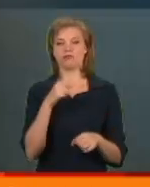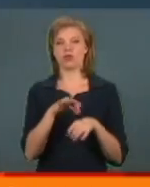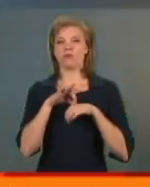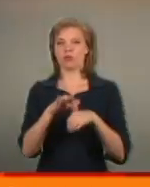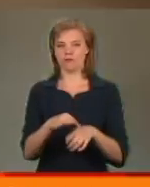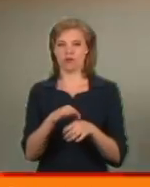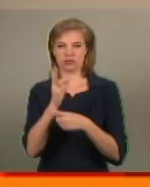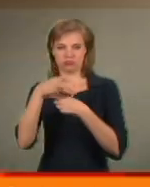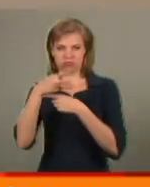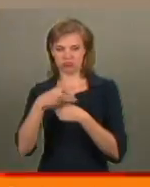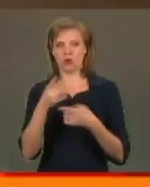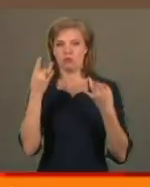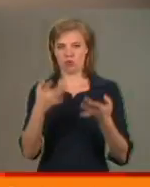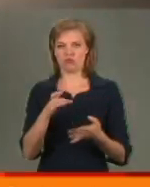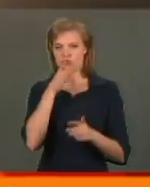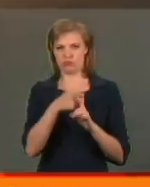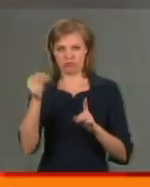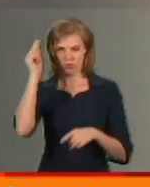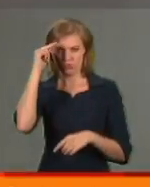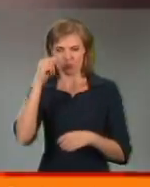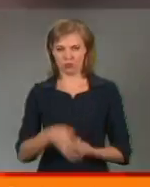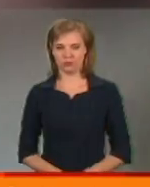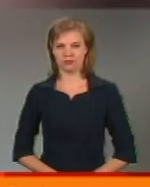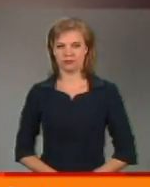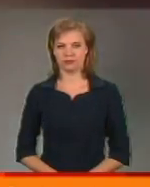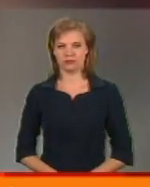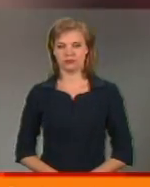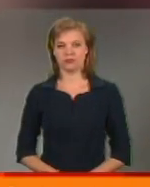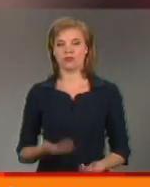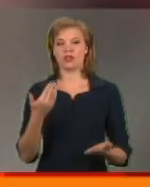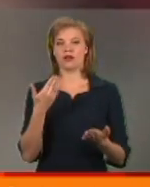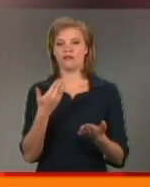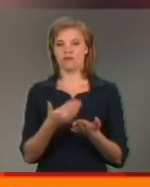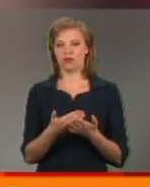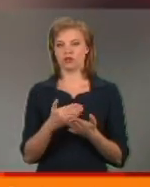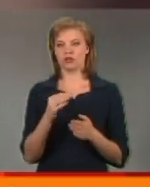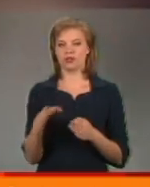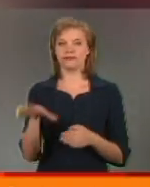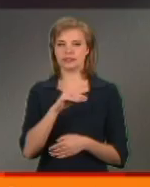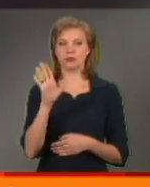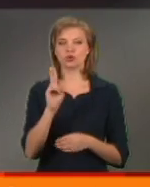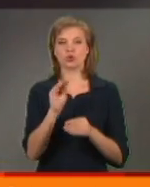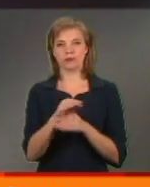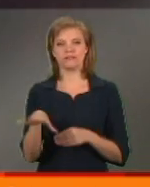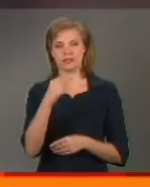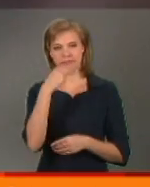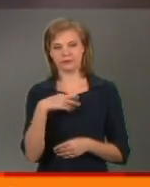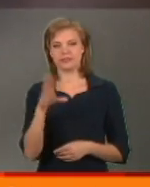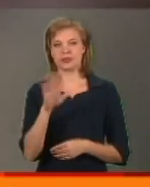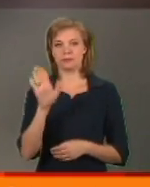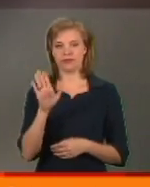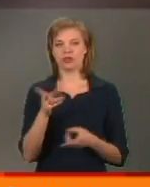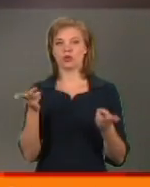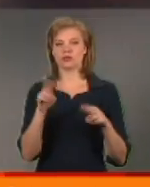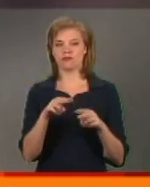провадить онлайн-трансляцію просто серед уроку. О, ребята, нас уже двое смотрят. Всем привет. Ребята, с вами